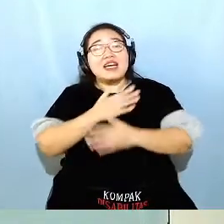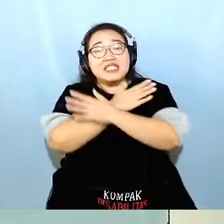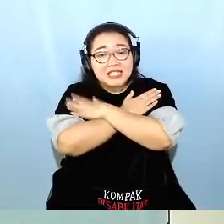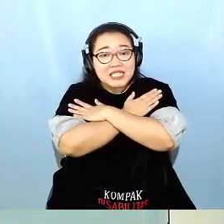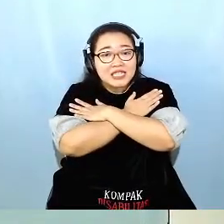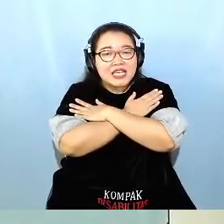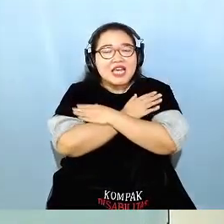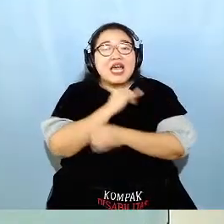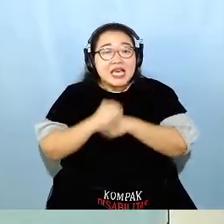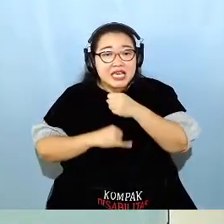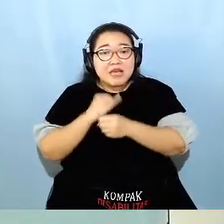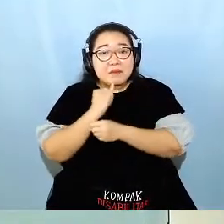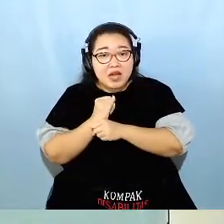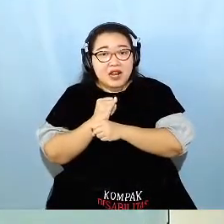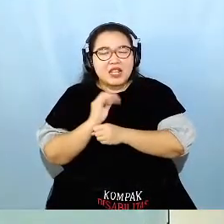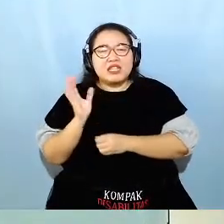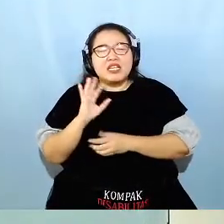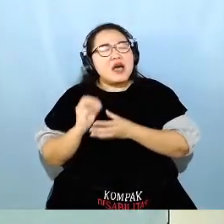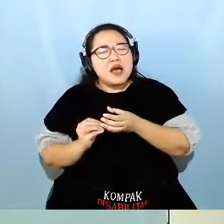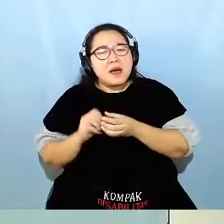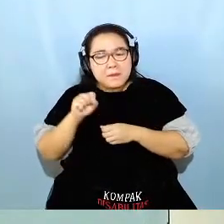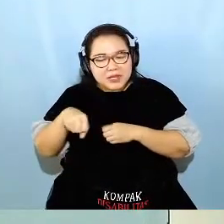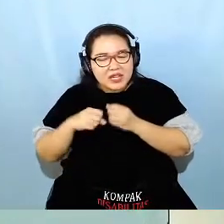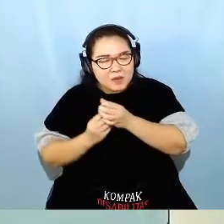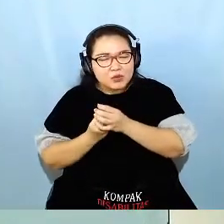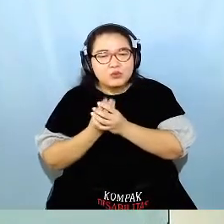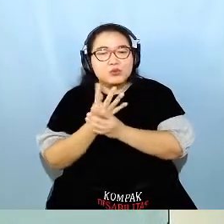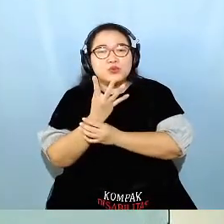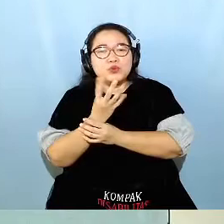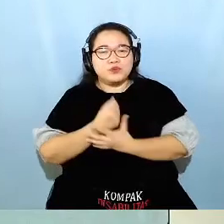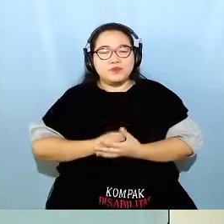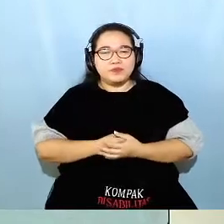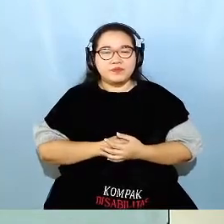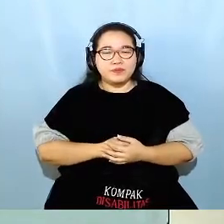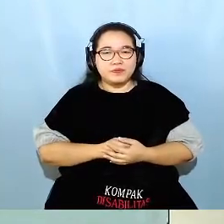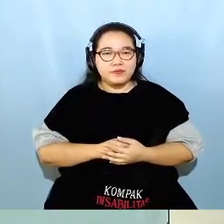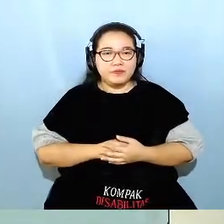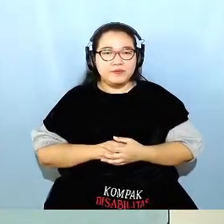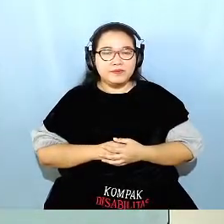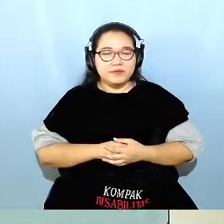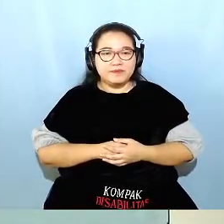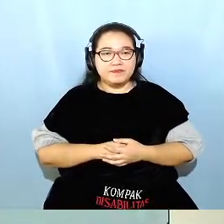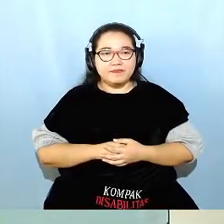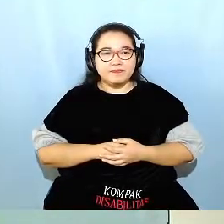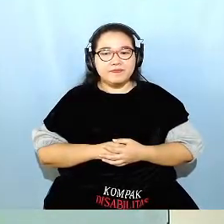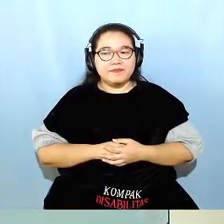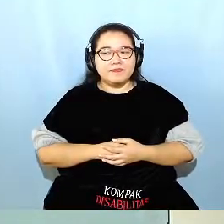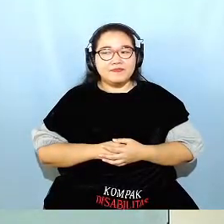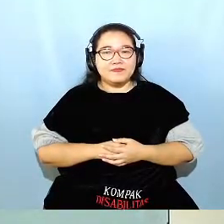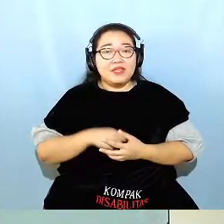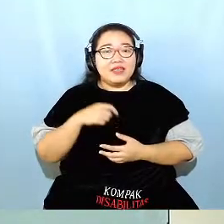Menurut Gary Chapman, di muka bumi ini ada 5 bahasa